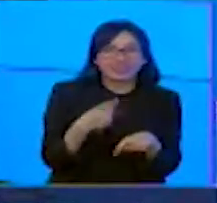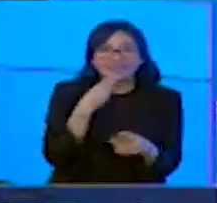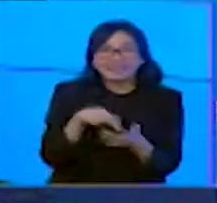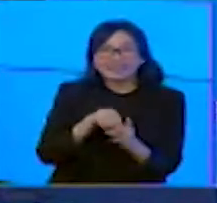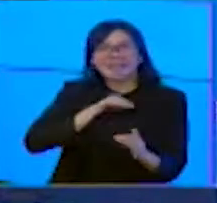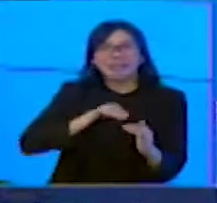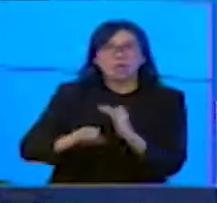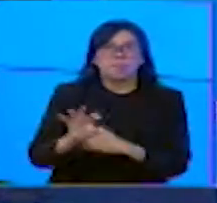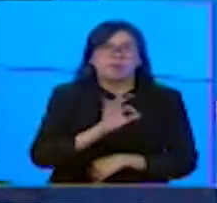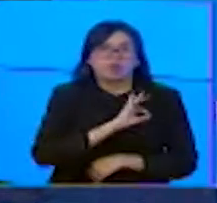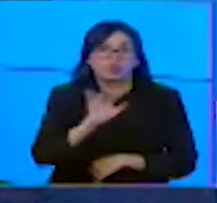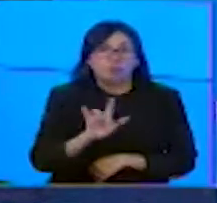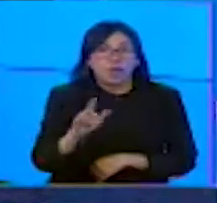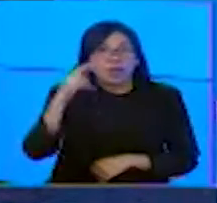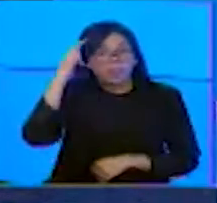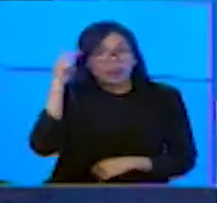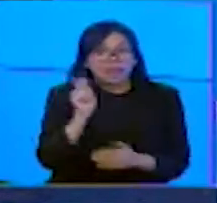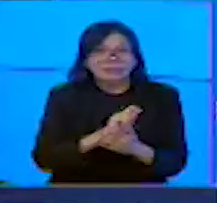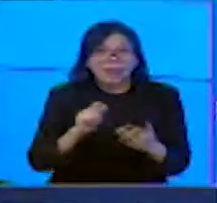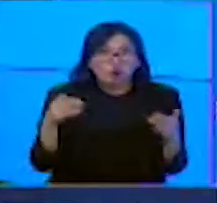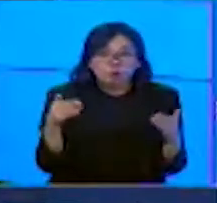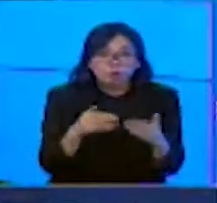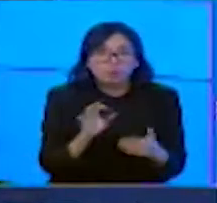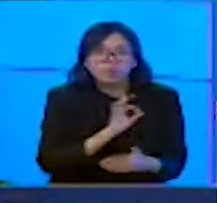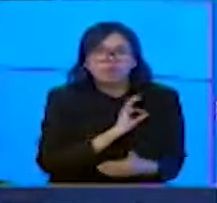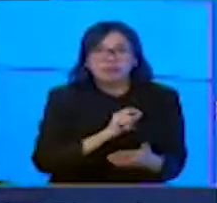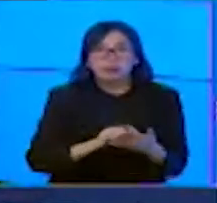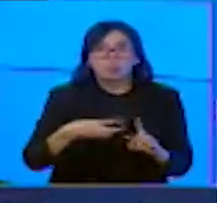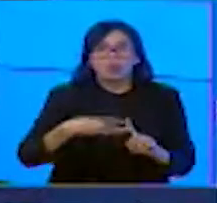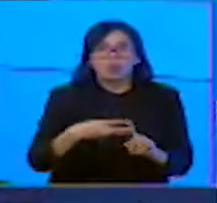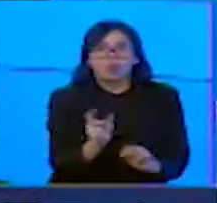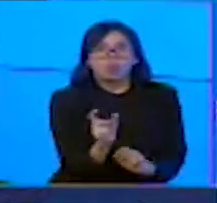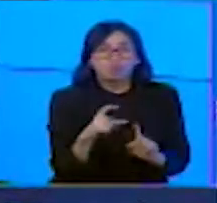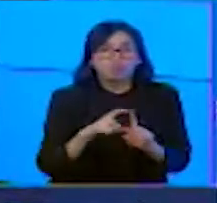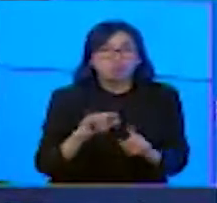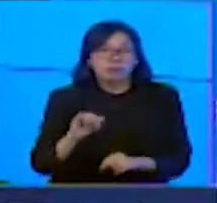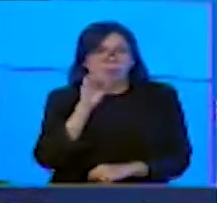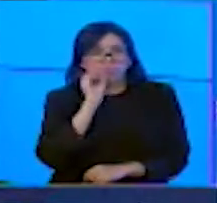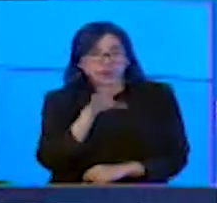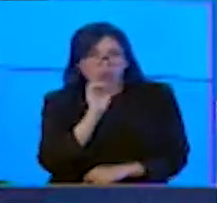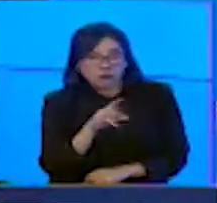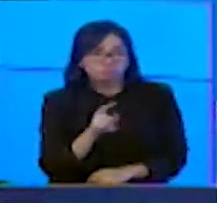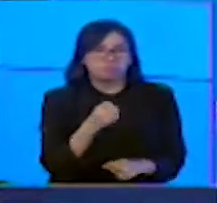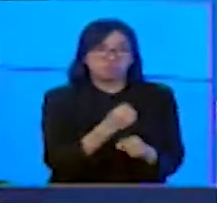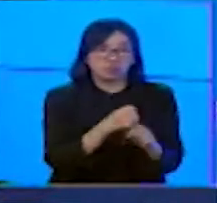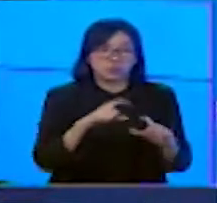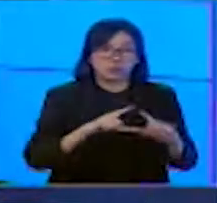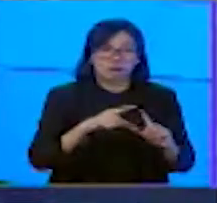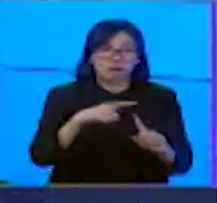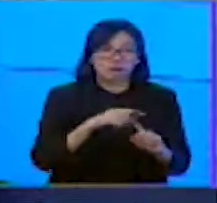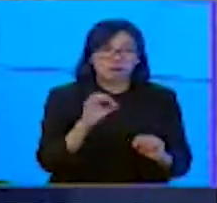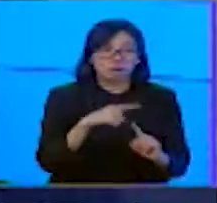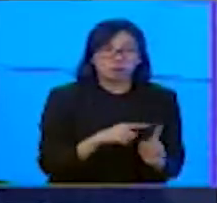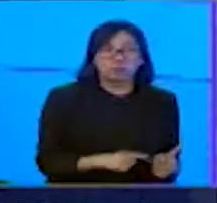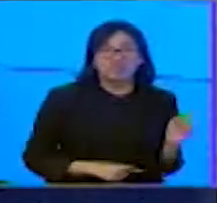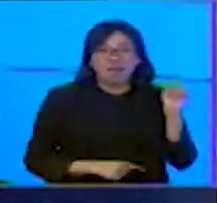Kepala Sekretariat Presiden Heru Budi Hartono menyatakan ketidakhadiran Gatot merupakan hak pribadi. Isinya